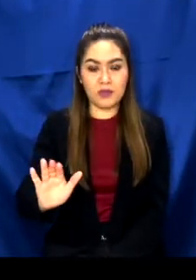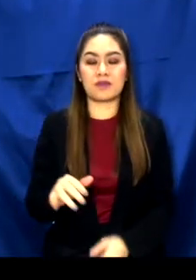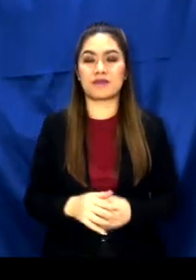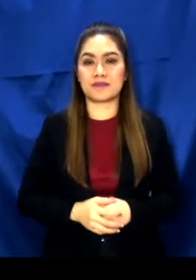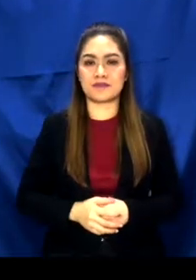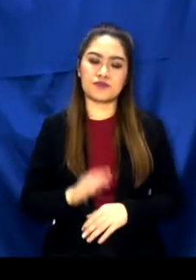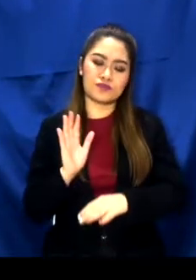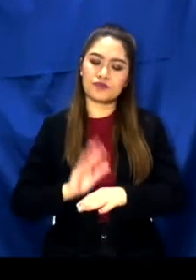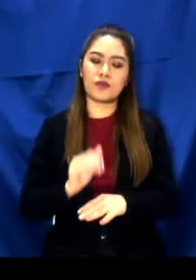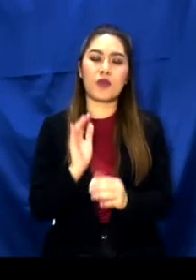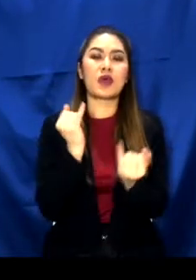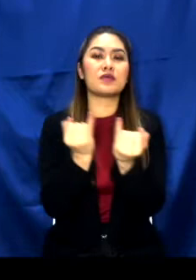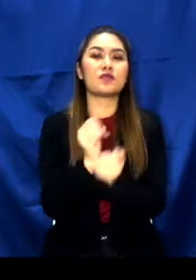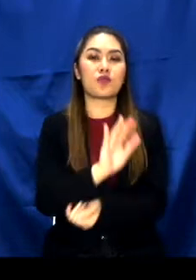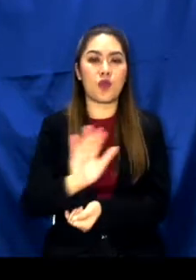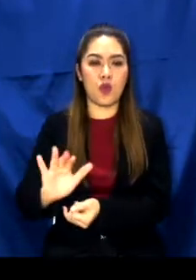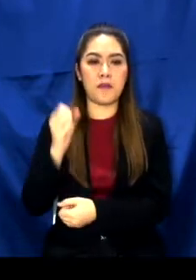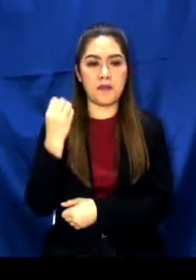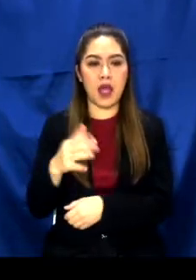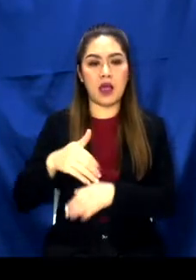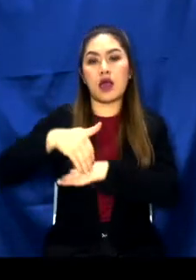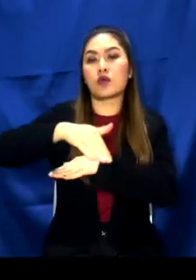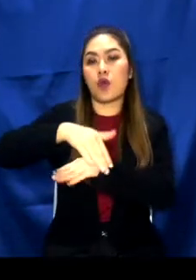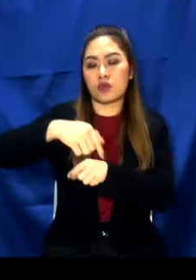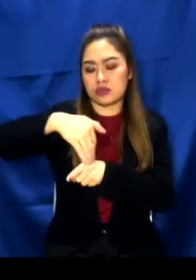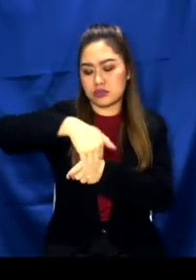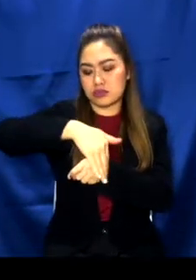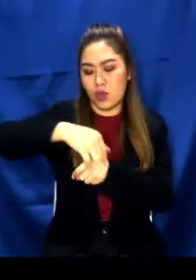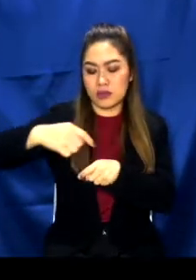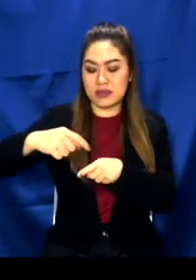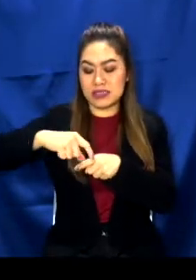าที่ถนัดแต่ส่วนใหญ่ครูก็จะใช้ให้มาอยู่รอบนอกมากกว่า